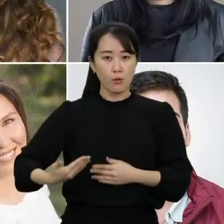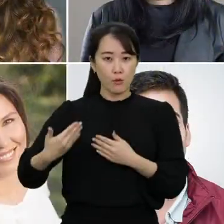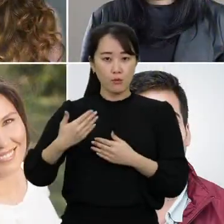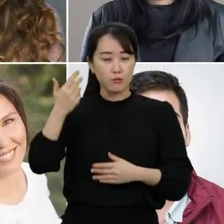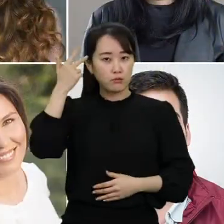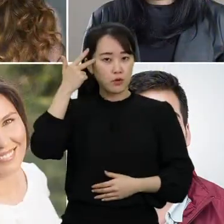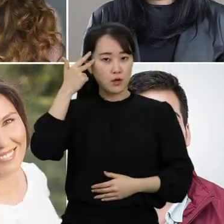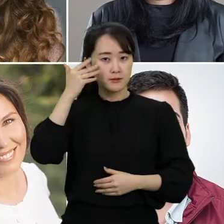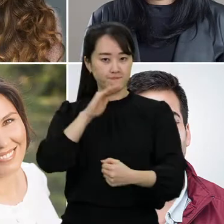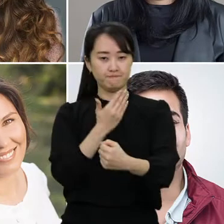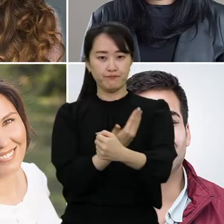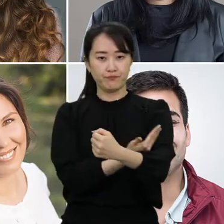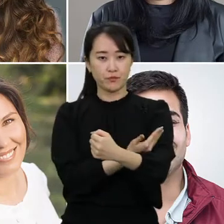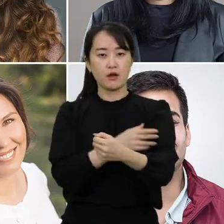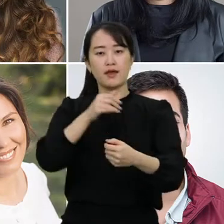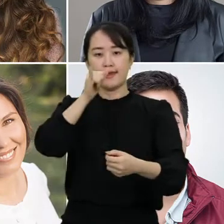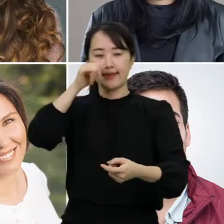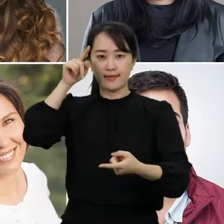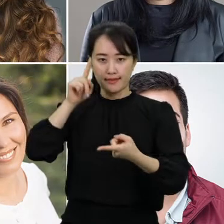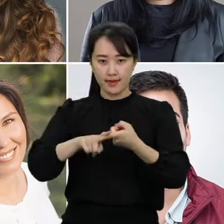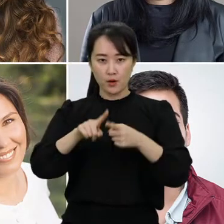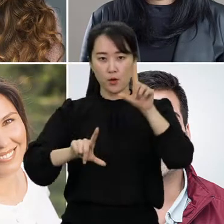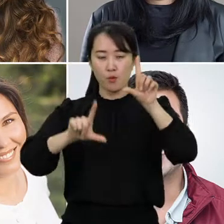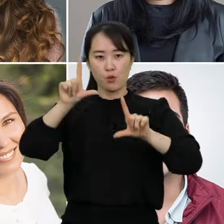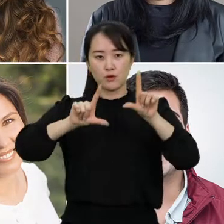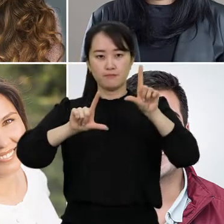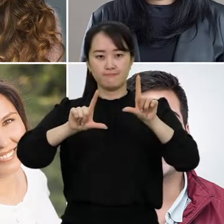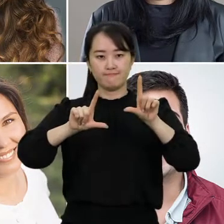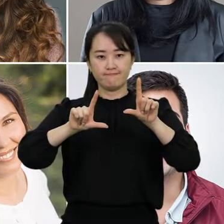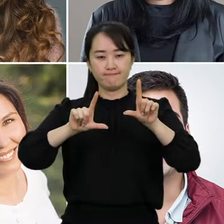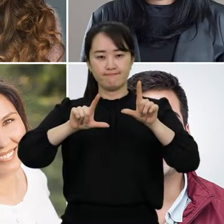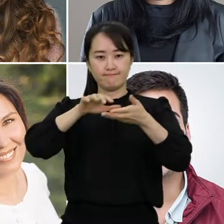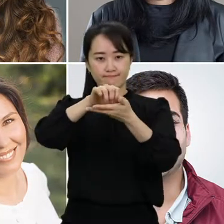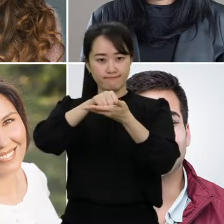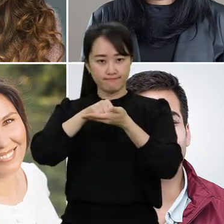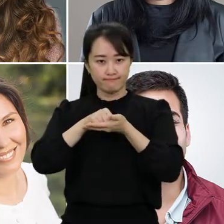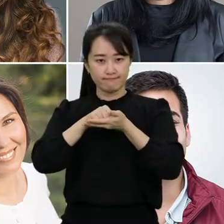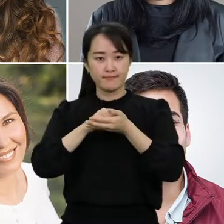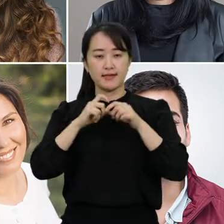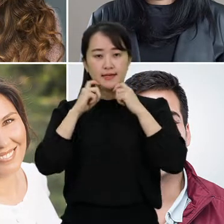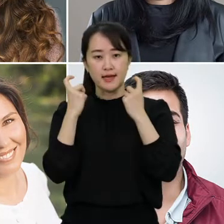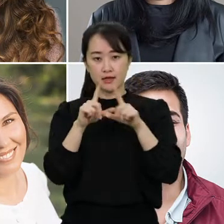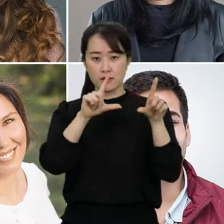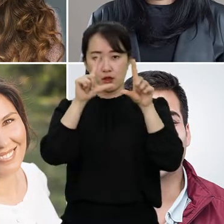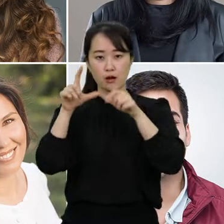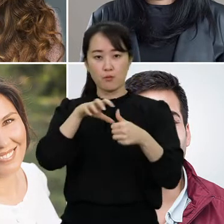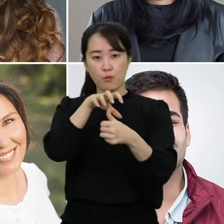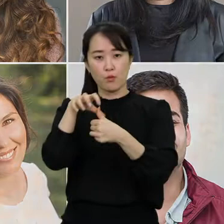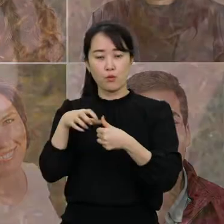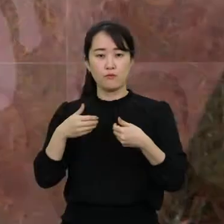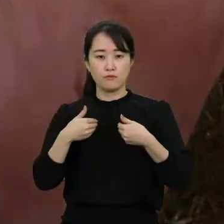정신적 능력을 포함한 있는 그대로의 모습을 인정받고 사생활을 보호받을 권리가 있습니다.